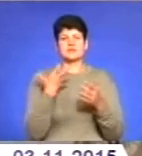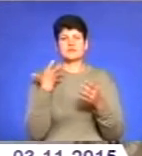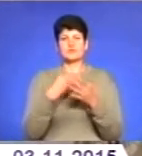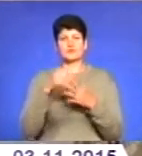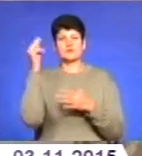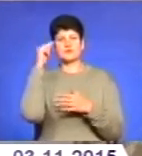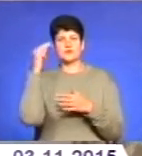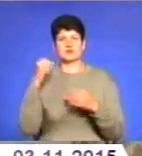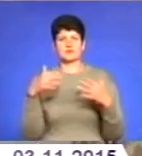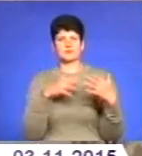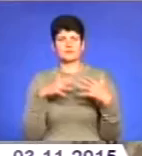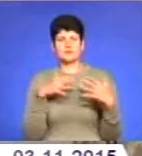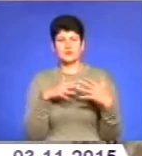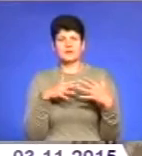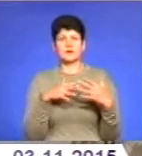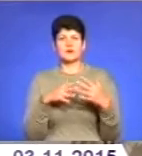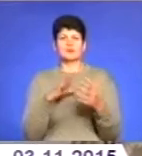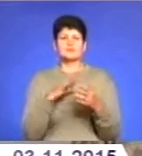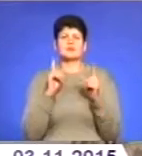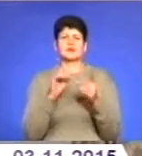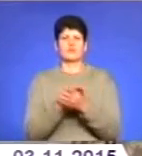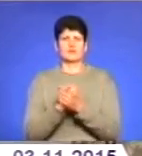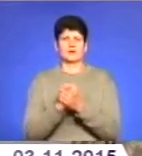бойові приміняли тільки в мирній обстановці.